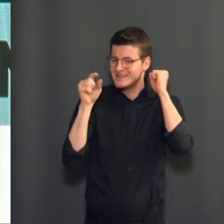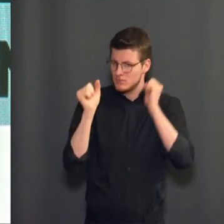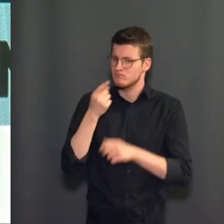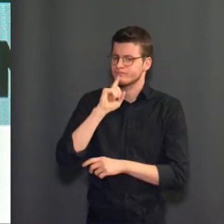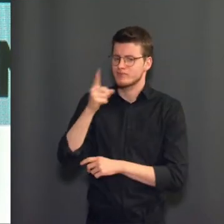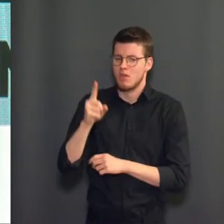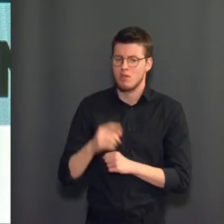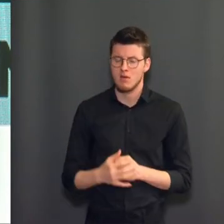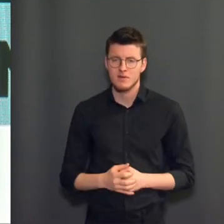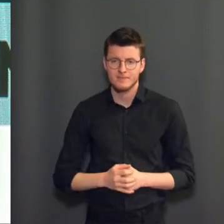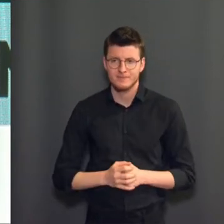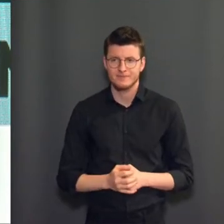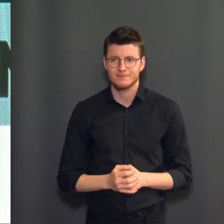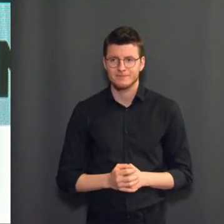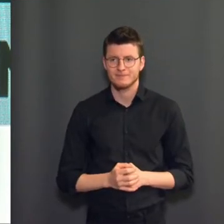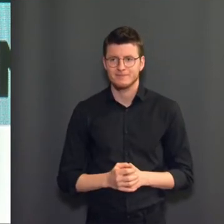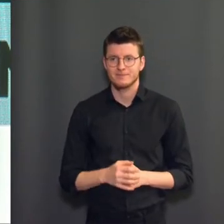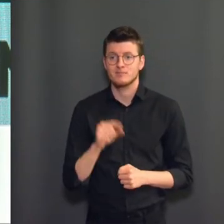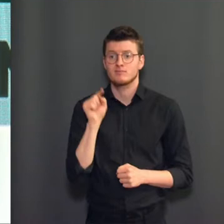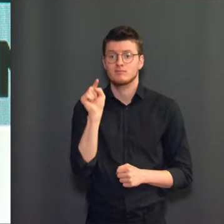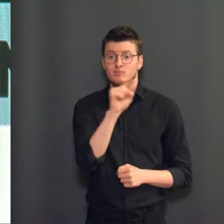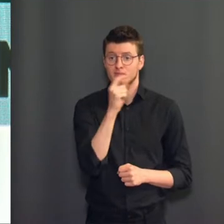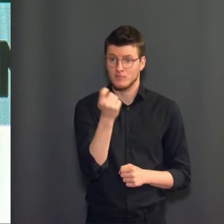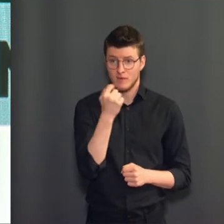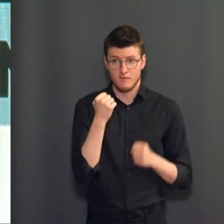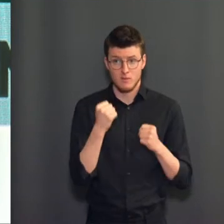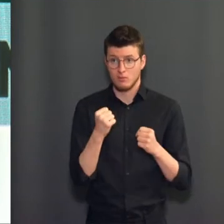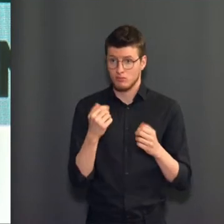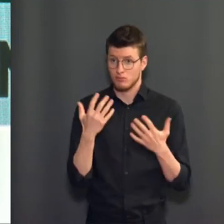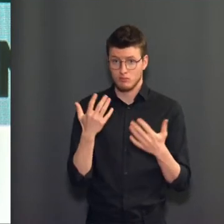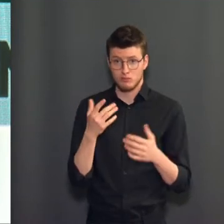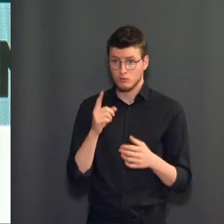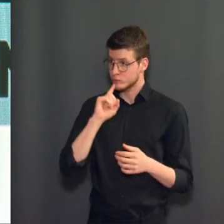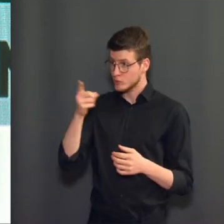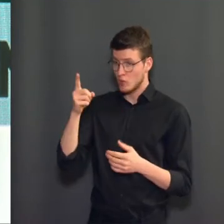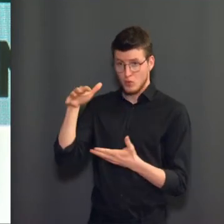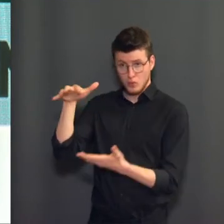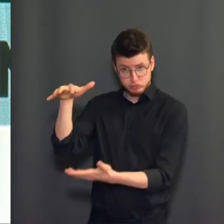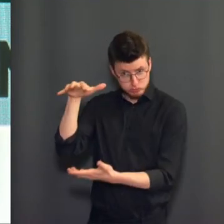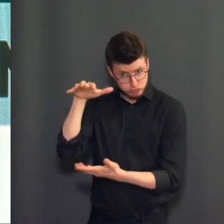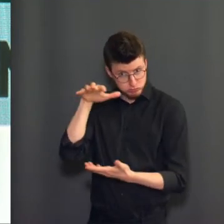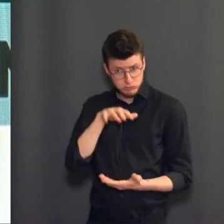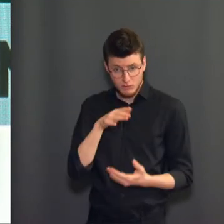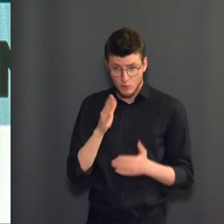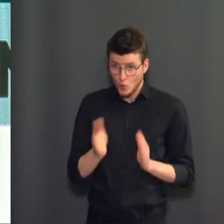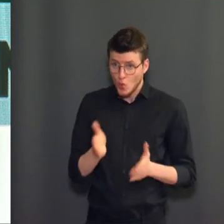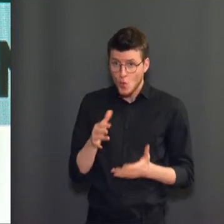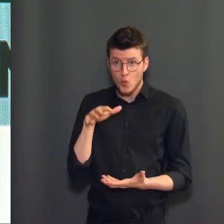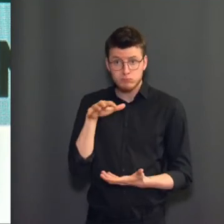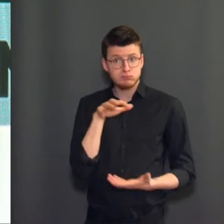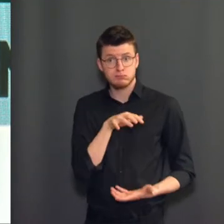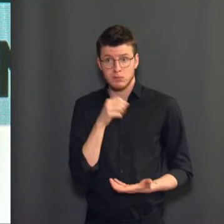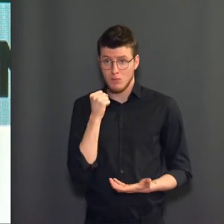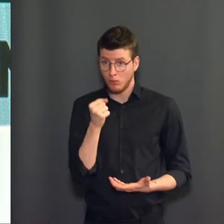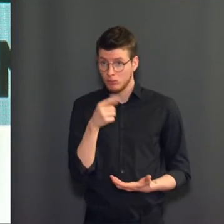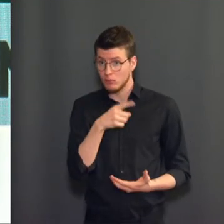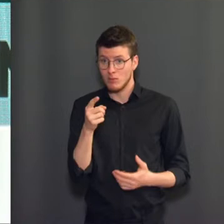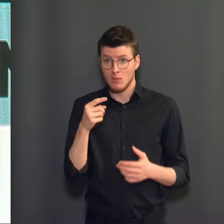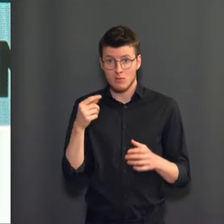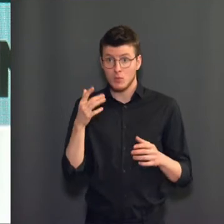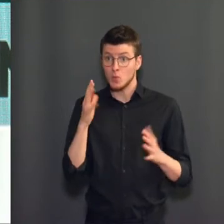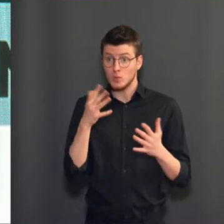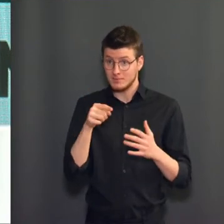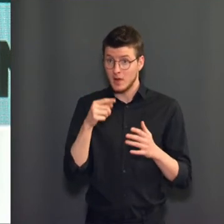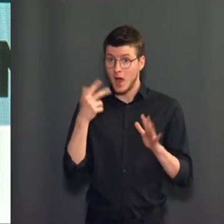Elk bedrijf zal genoeg kunnen bestellen om zijn medewerkers 8 keer te kunnen testen of